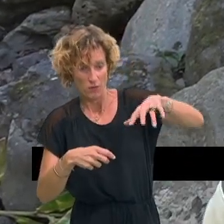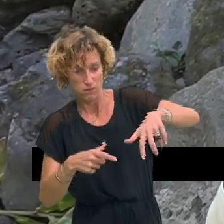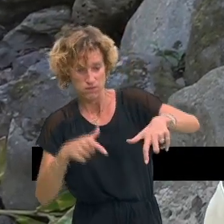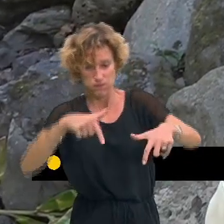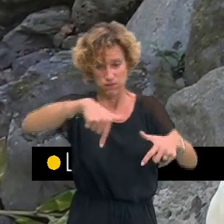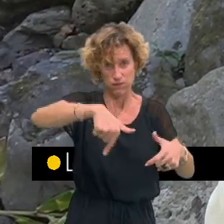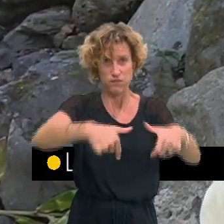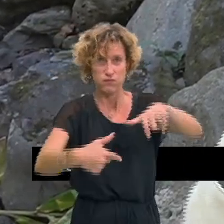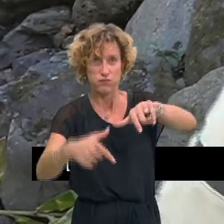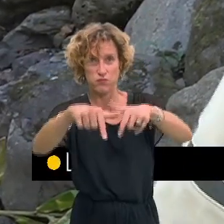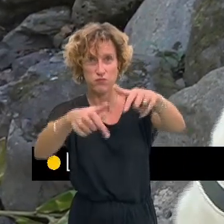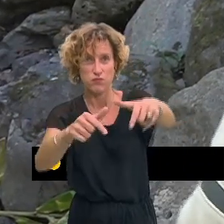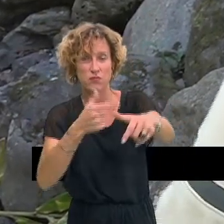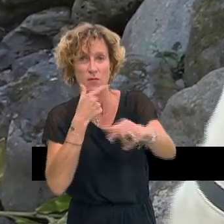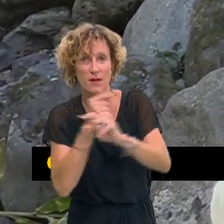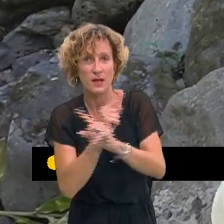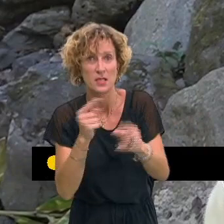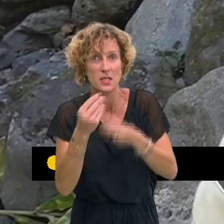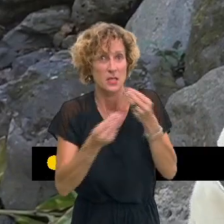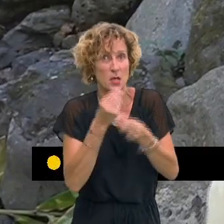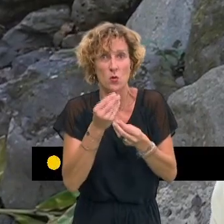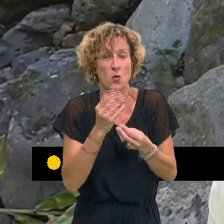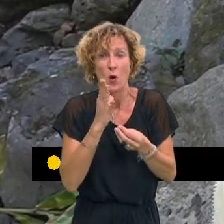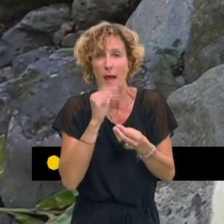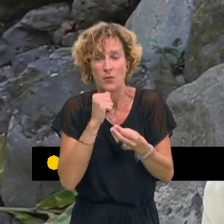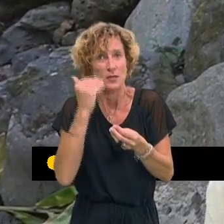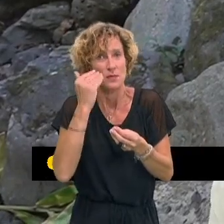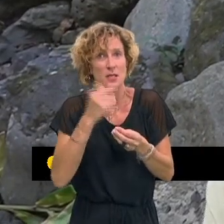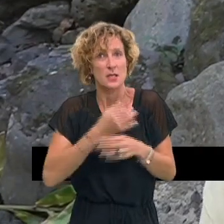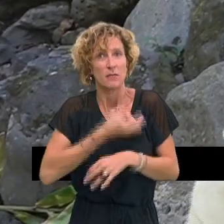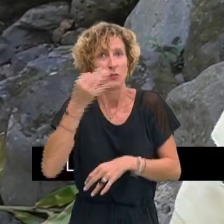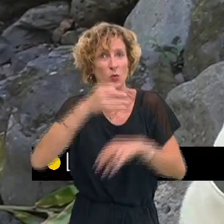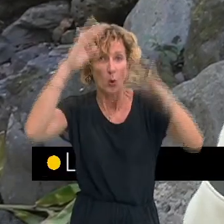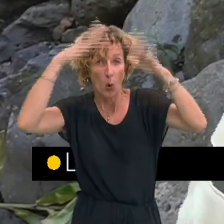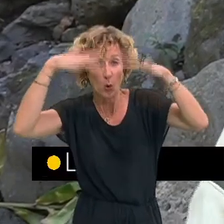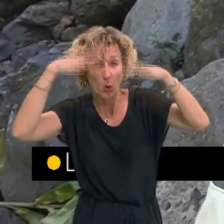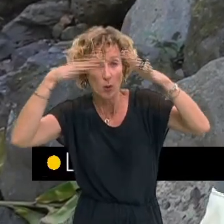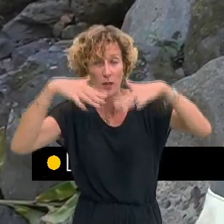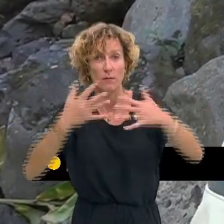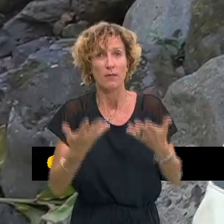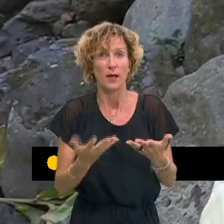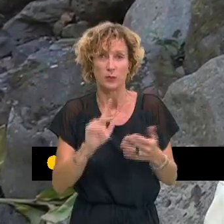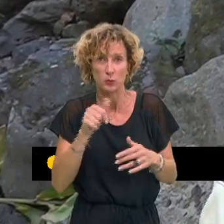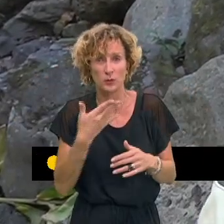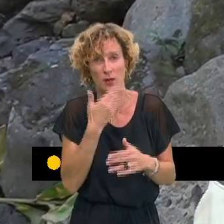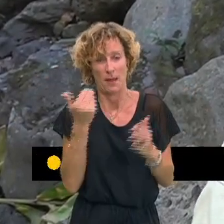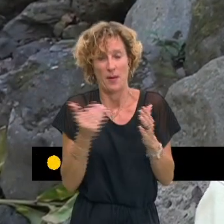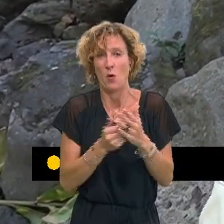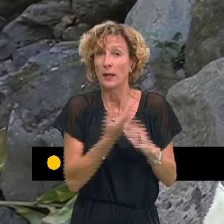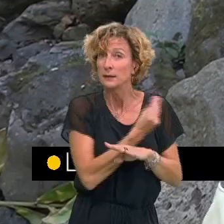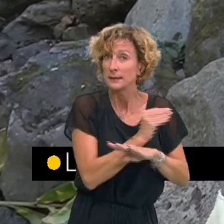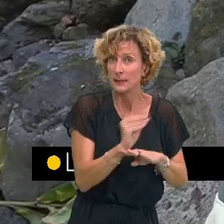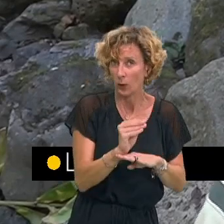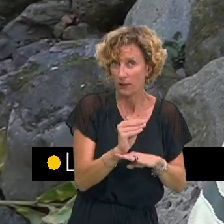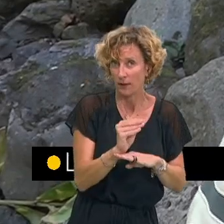en se tordant les chevilles, parfois sans pouvoir passer les jours de grande crue. Et du coup, on a amélioré la sécurité pour